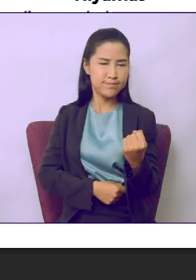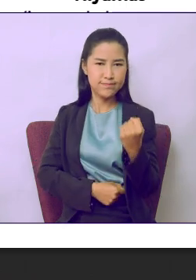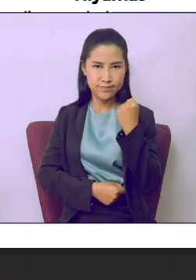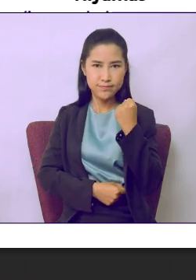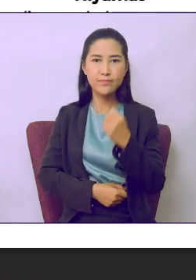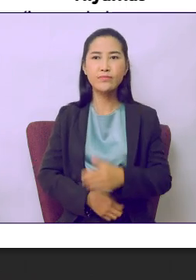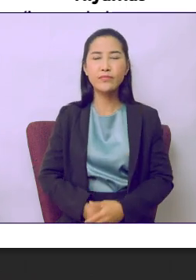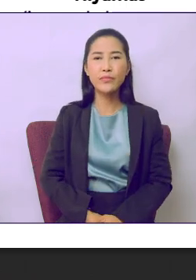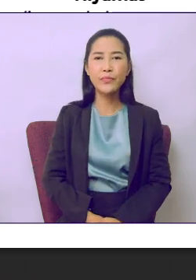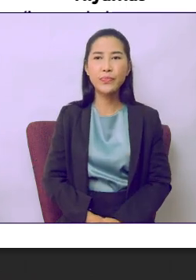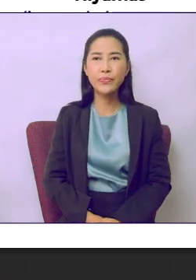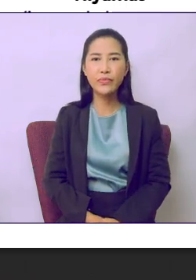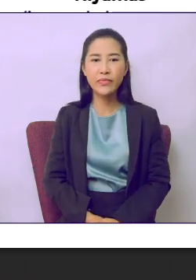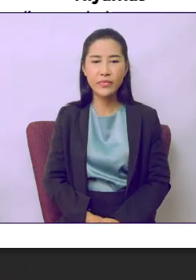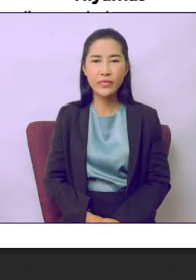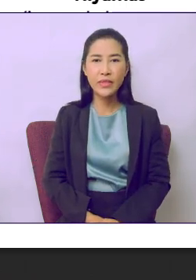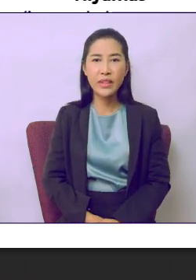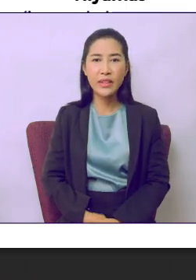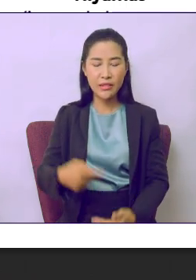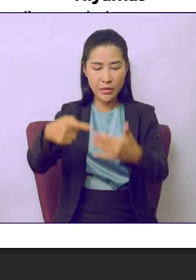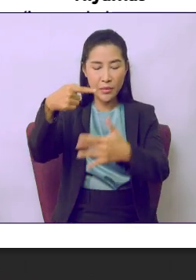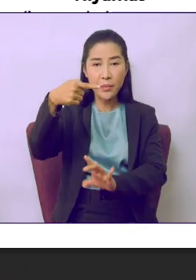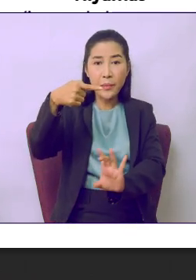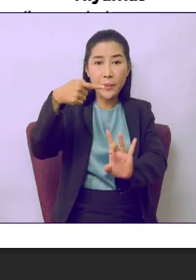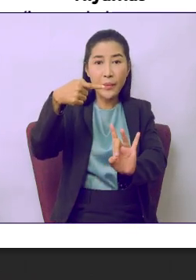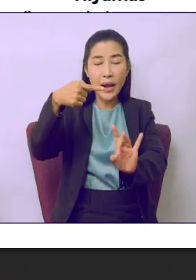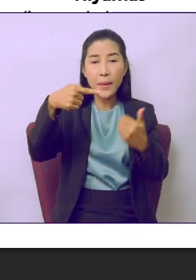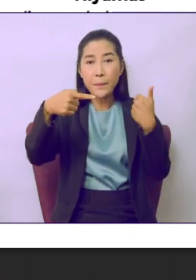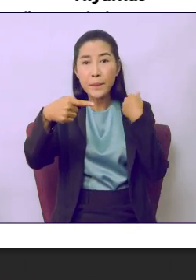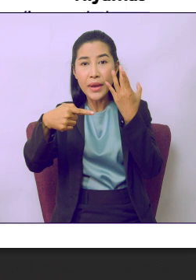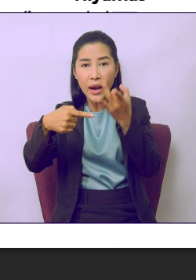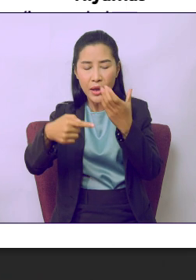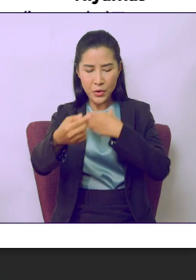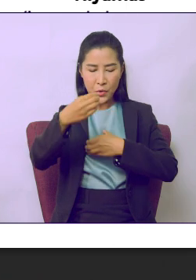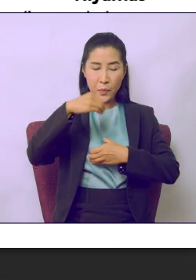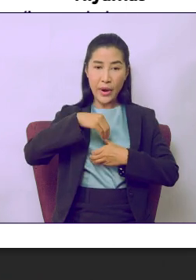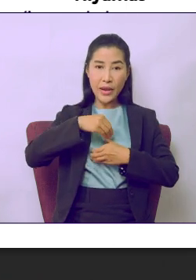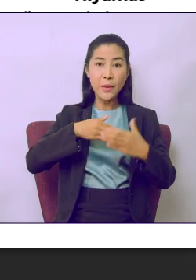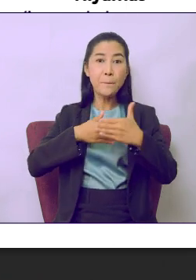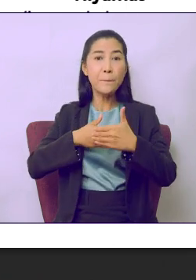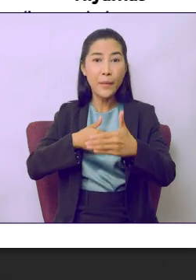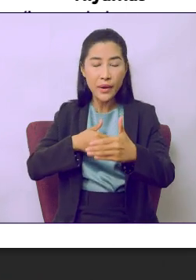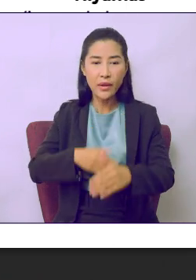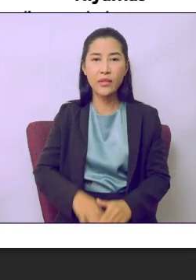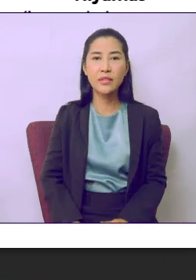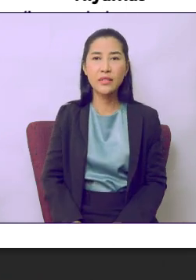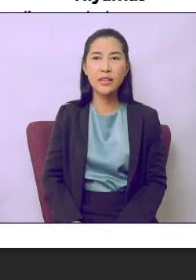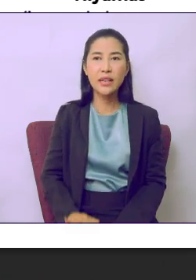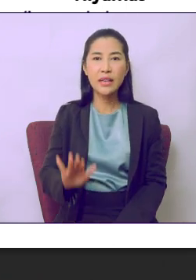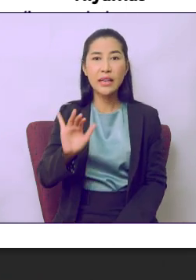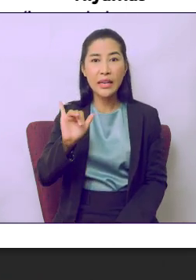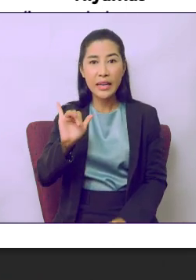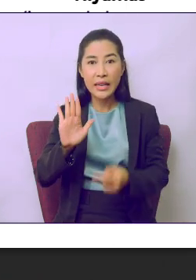ดูกันนะครับว่าทั้ง 8หลักเนี่ยนะครับมีอะไรอยู่ภายนอกและภายในบ้างนะครับยามะนะครับ